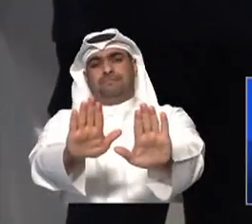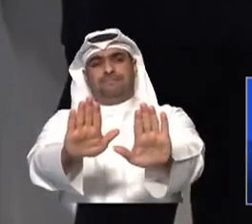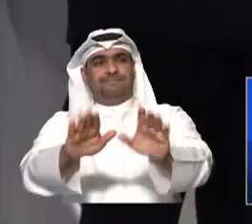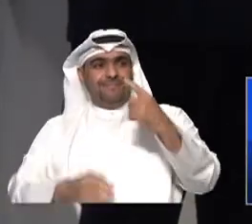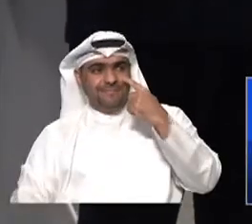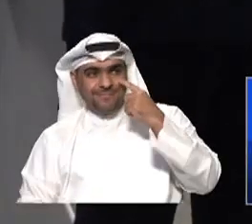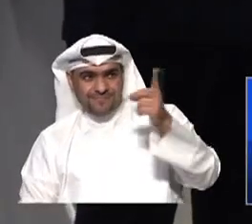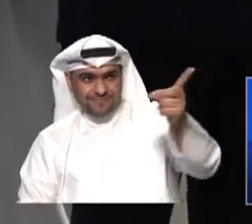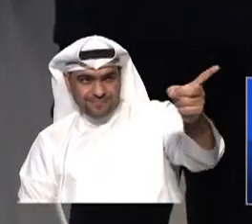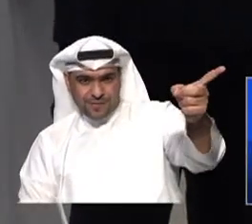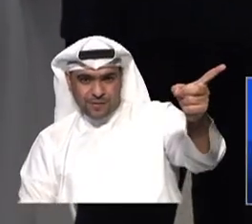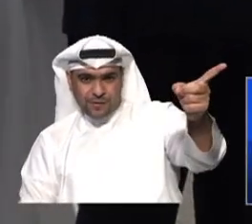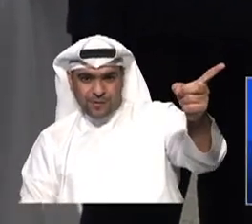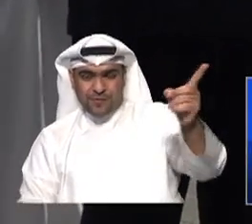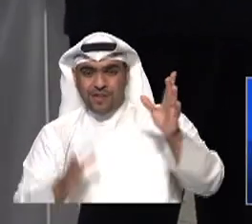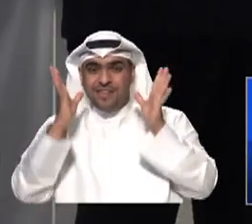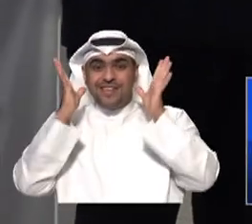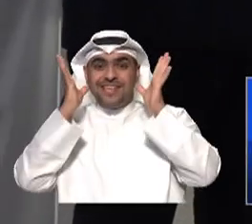سيدي حضرة صاحب السمو،